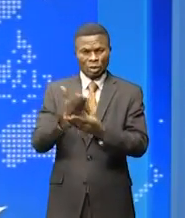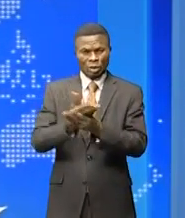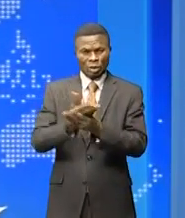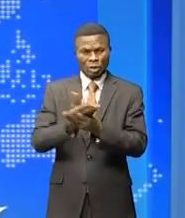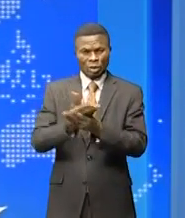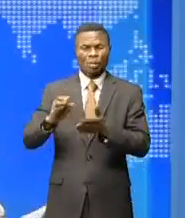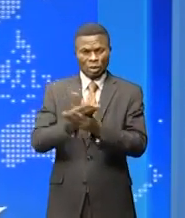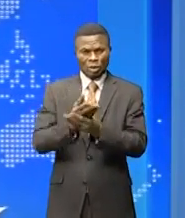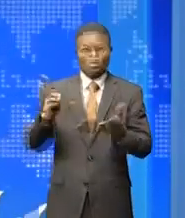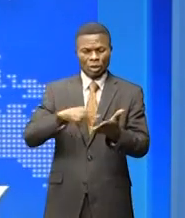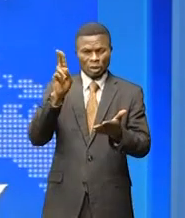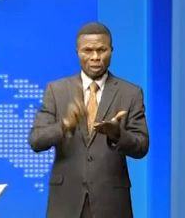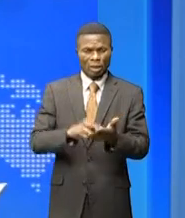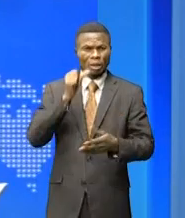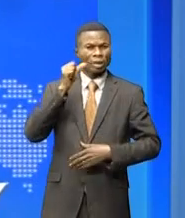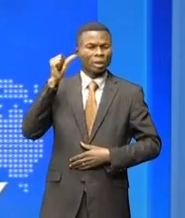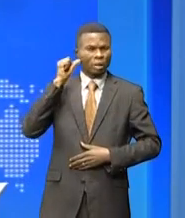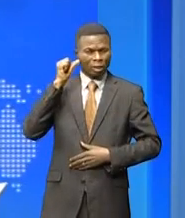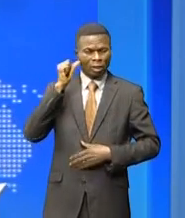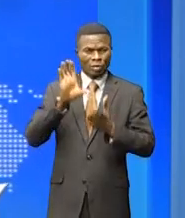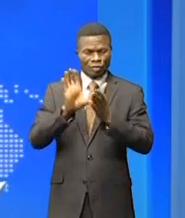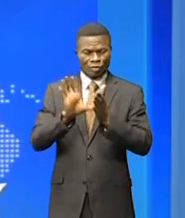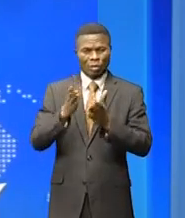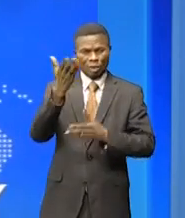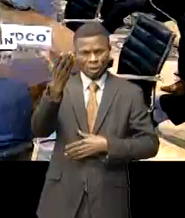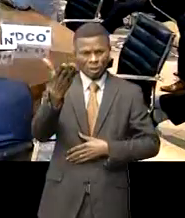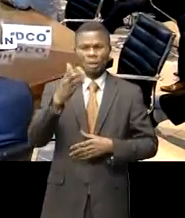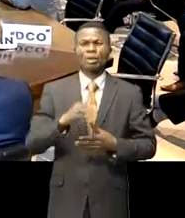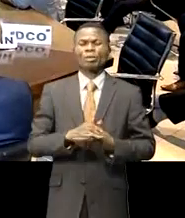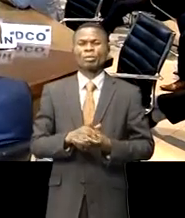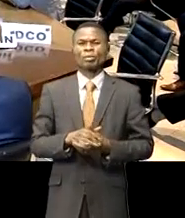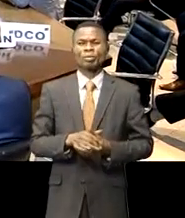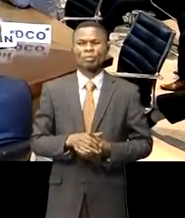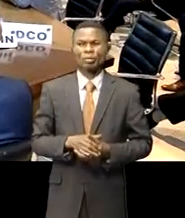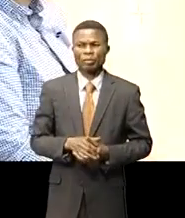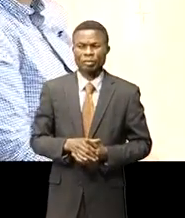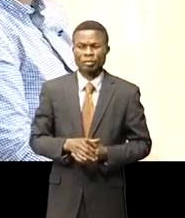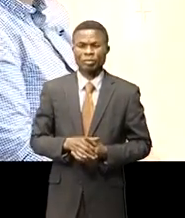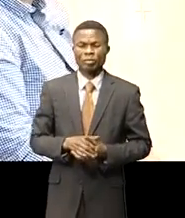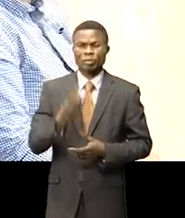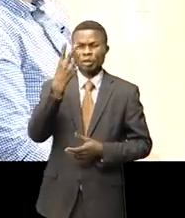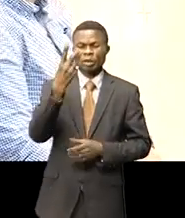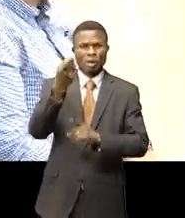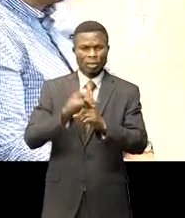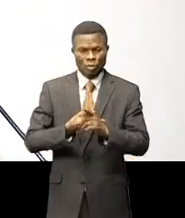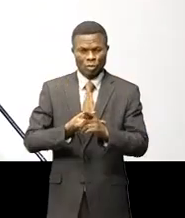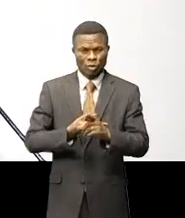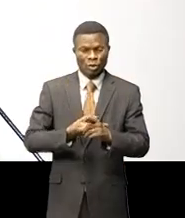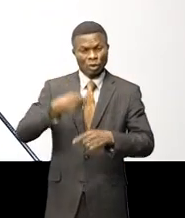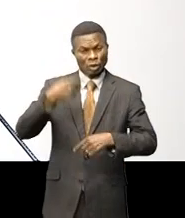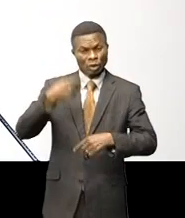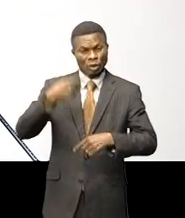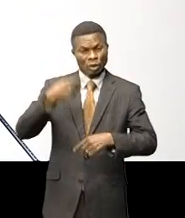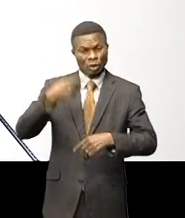parties signé hier. Sandra Nyangui nous en parle. Enfin la fumée blanche après deux mois d'interminables